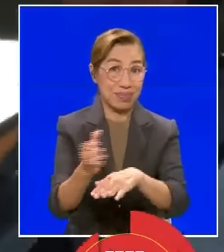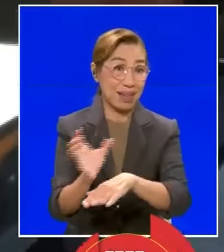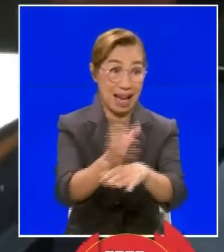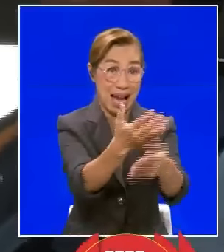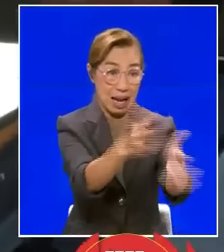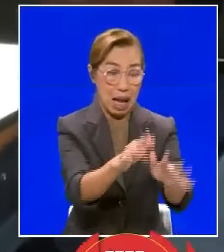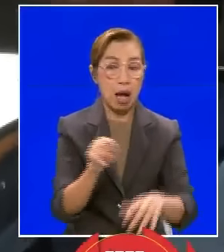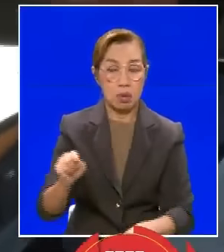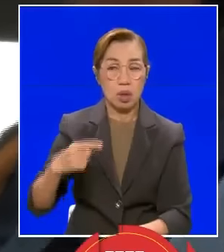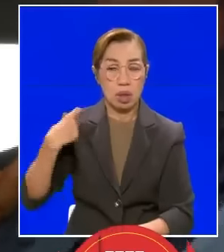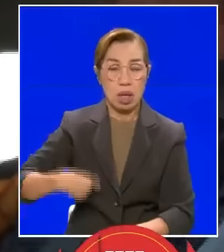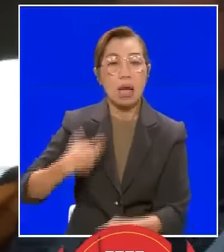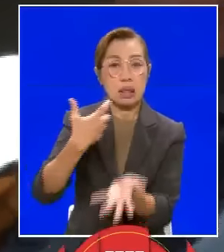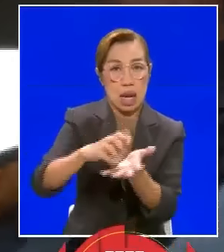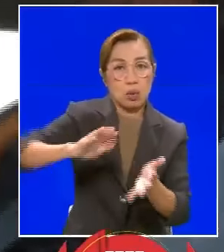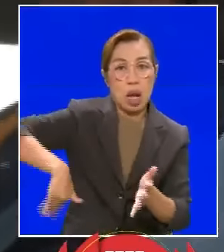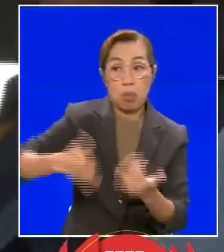ที่โรงพยาบาลธรรมศาสตร์ค่ะ